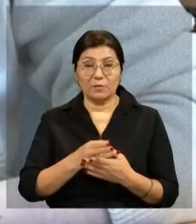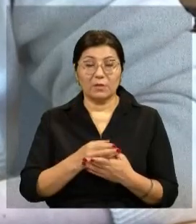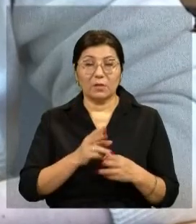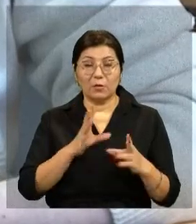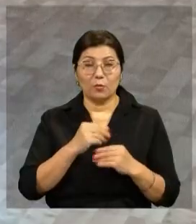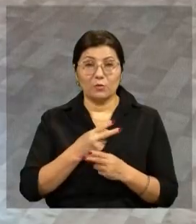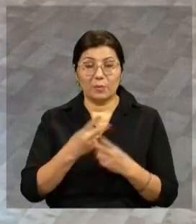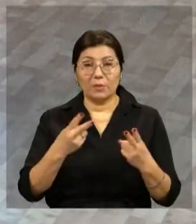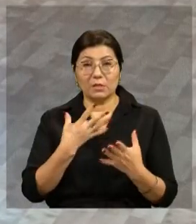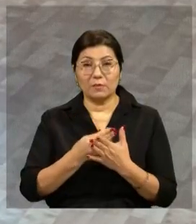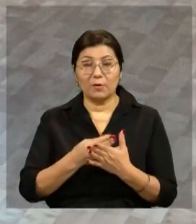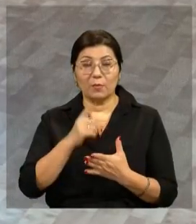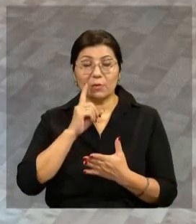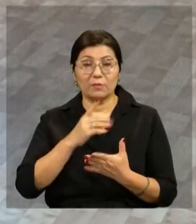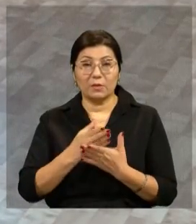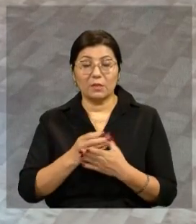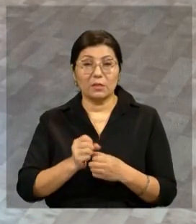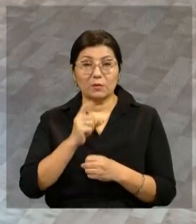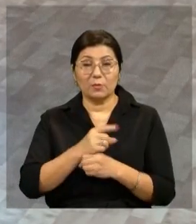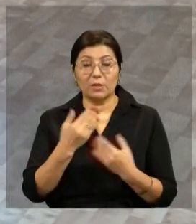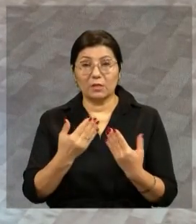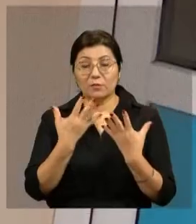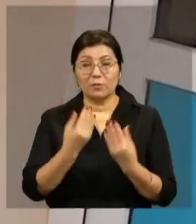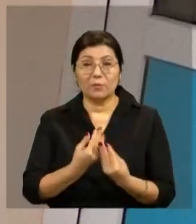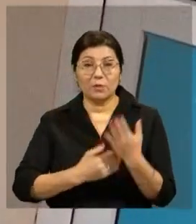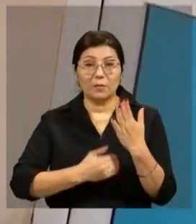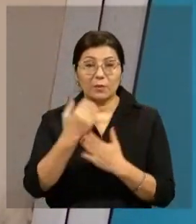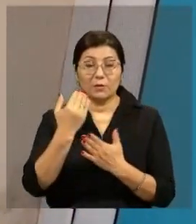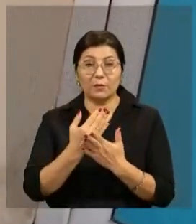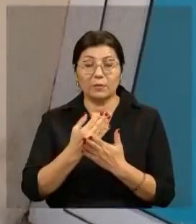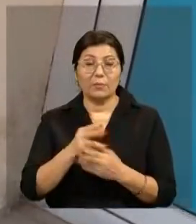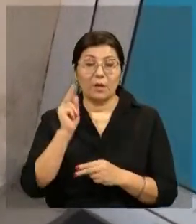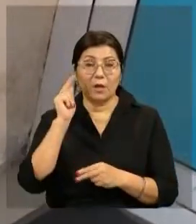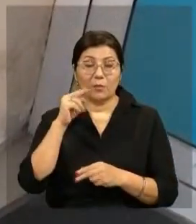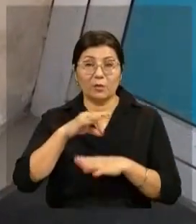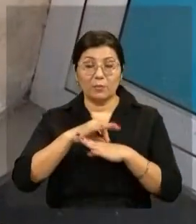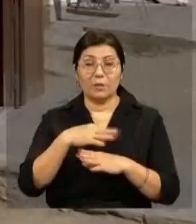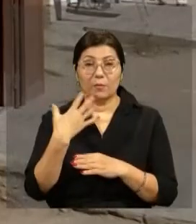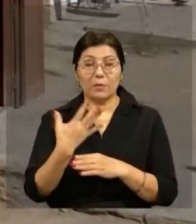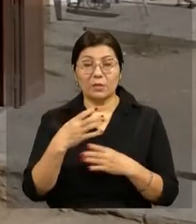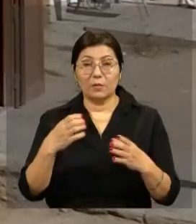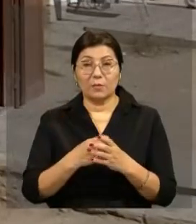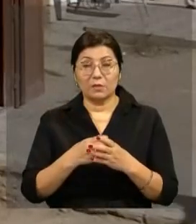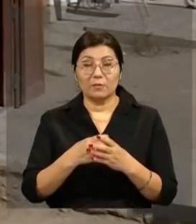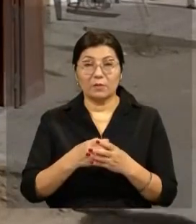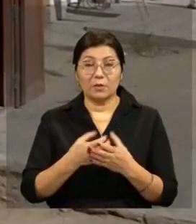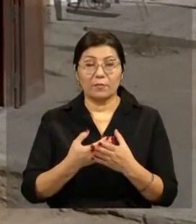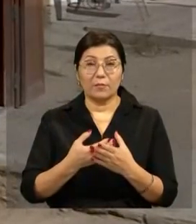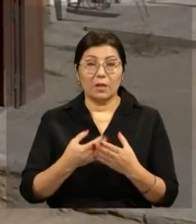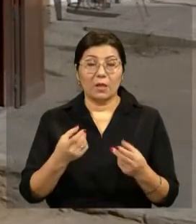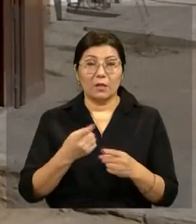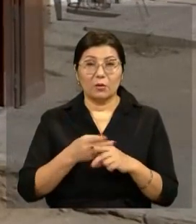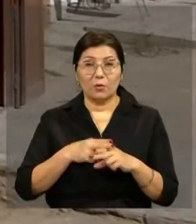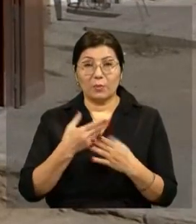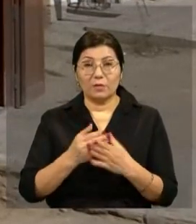свою эффективность. Спрос на его услуги на сегодня очень большой. Обучение проводится по 5 уровням при Доме дружбы. Однако в